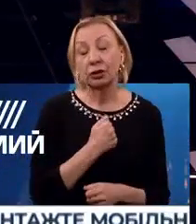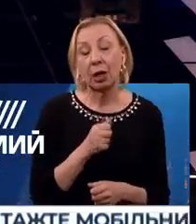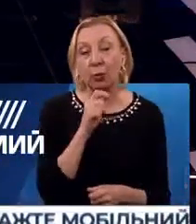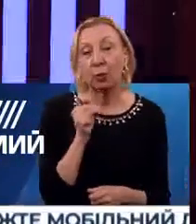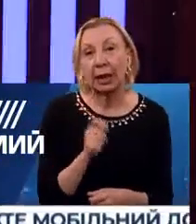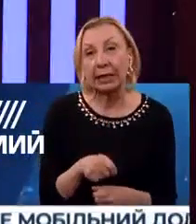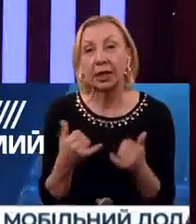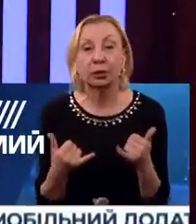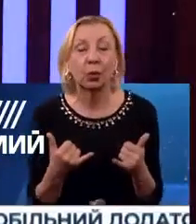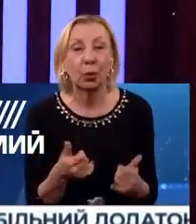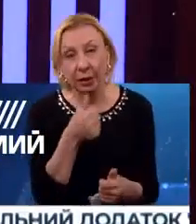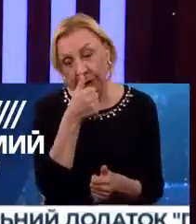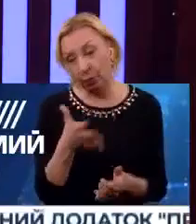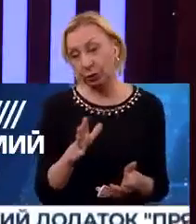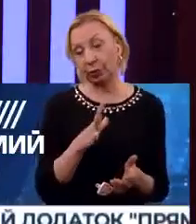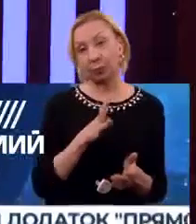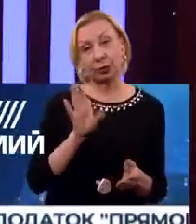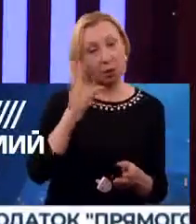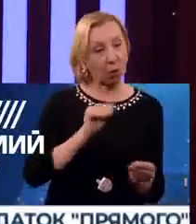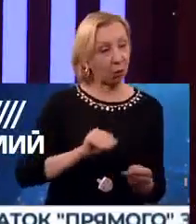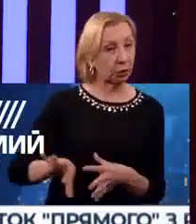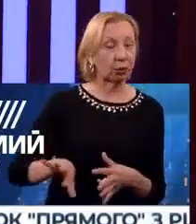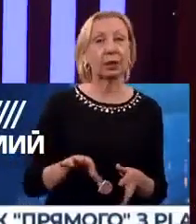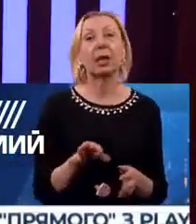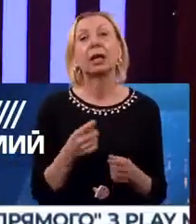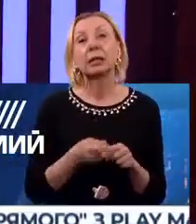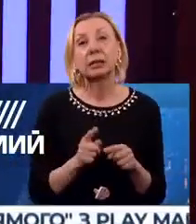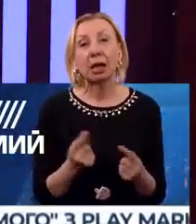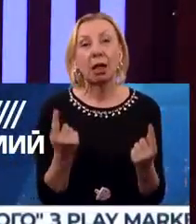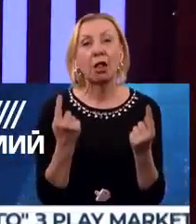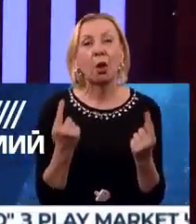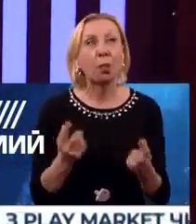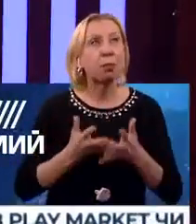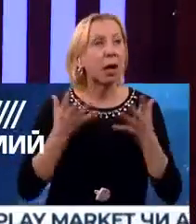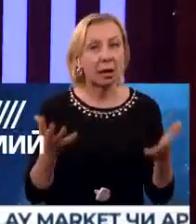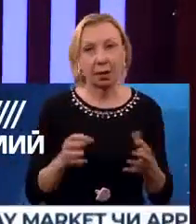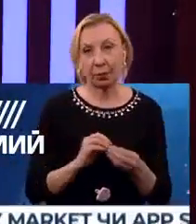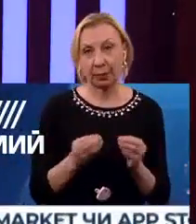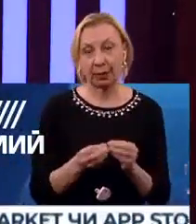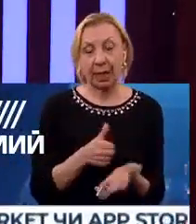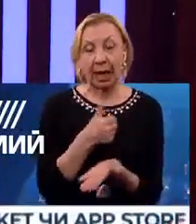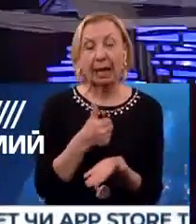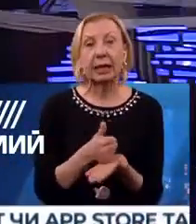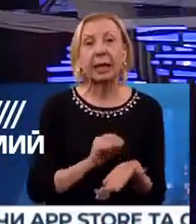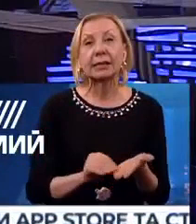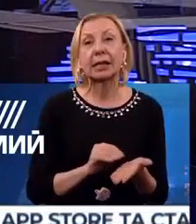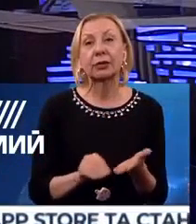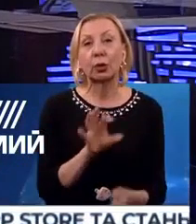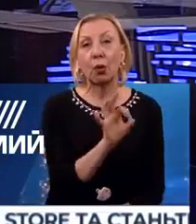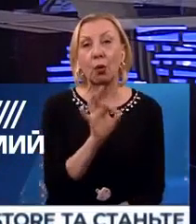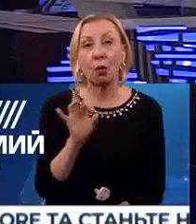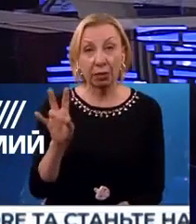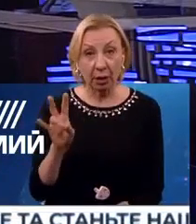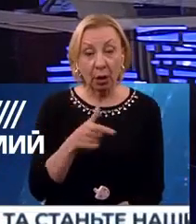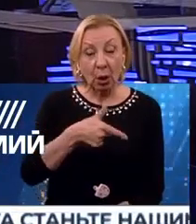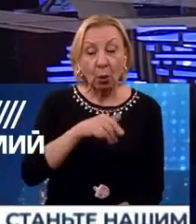Україна сьогодні не може бути осторонь цієї біди, тому що це глобальна проблема. Генеральний секретар ООН Гутєреш уже визнав про